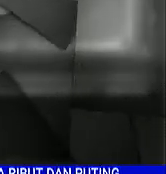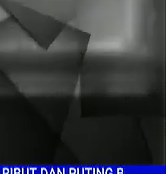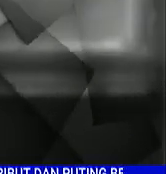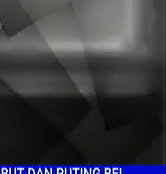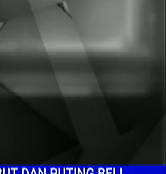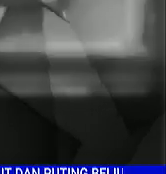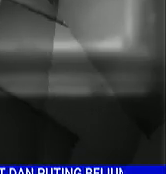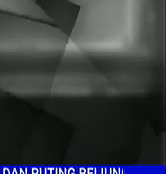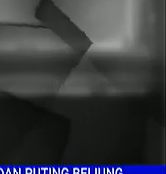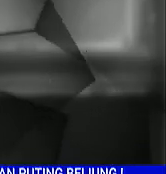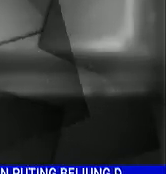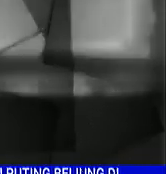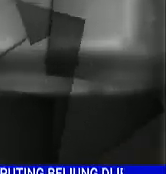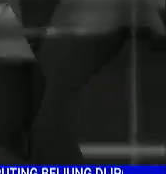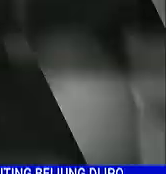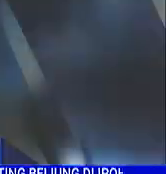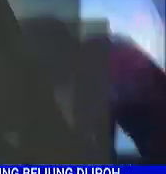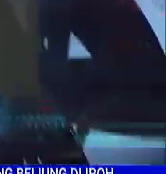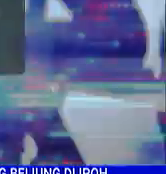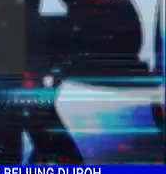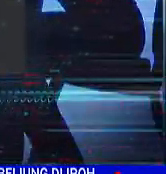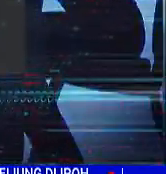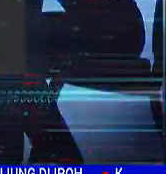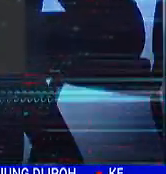peduli, kita mampu mengubahnya.